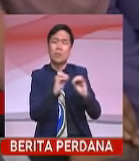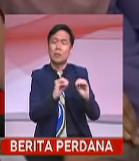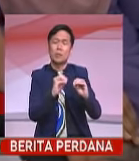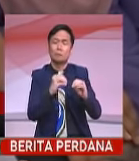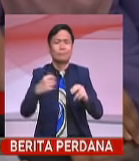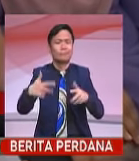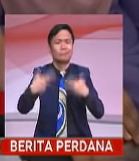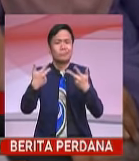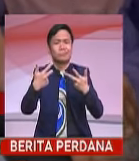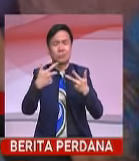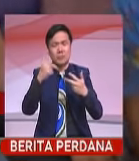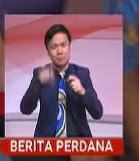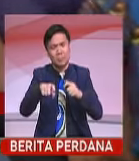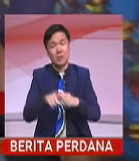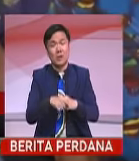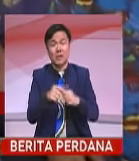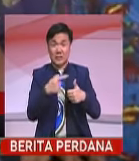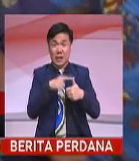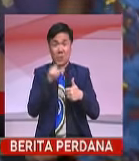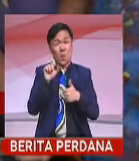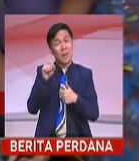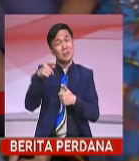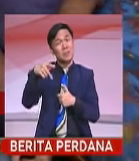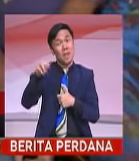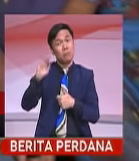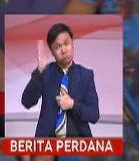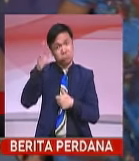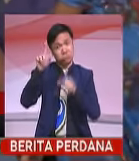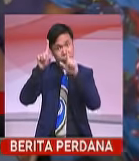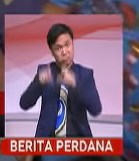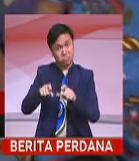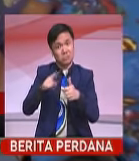lah. Hak SPM dengan seorang yang macam tu juga lah.